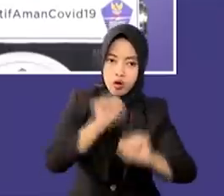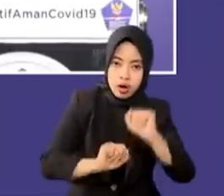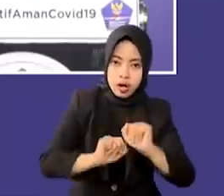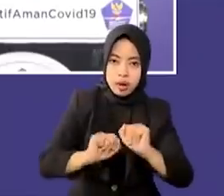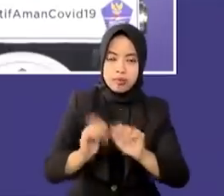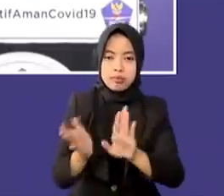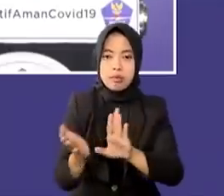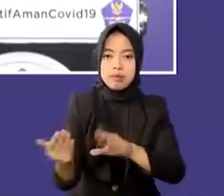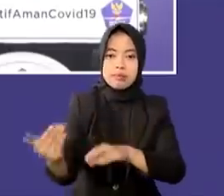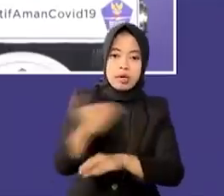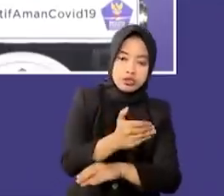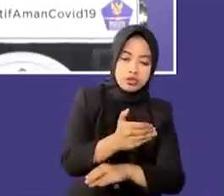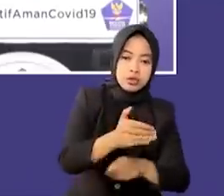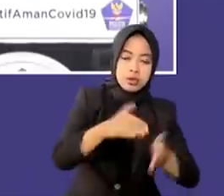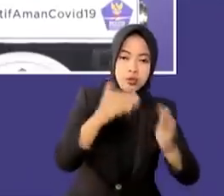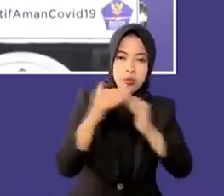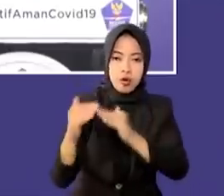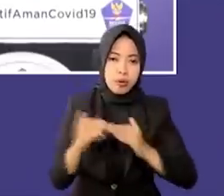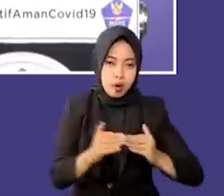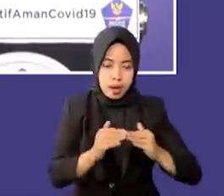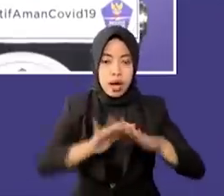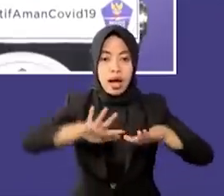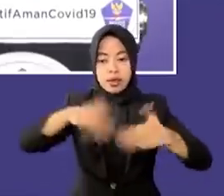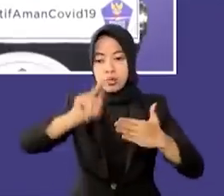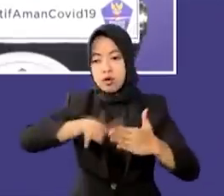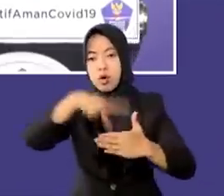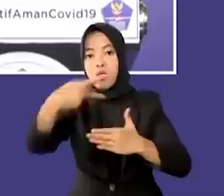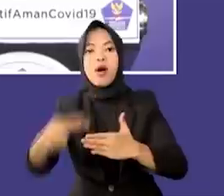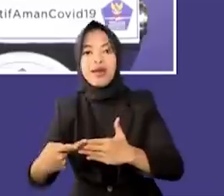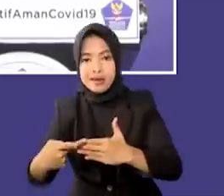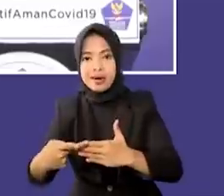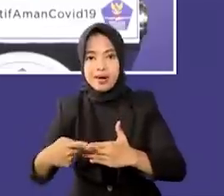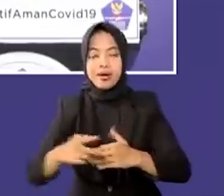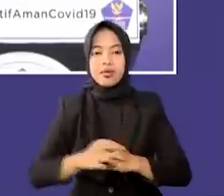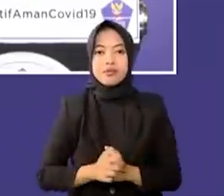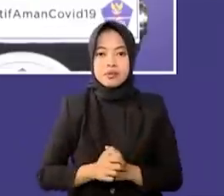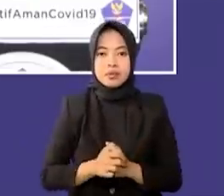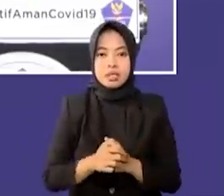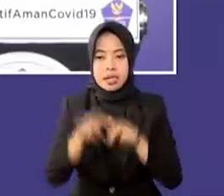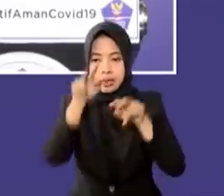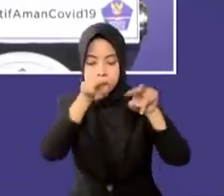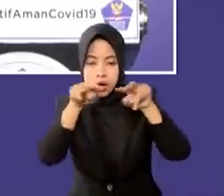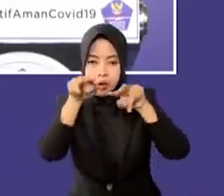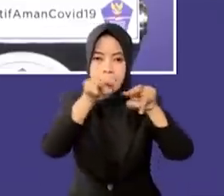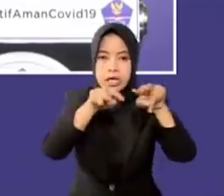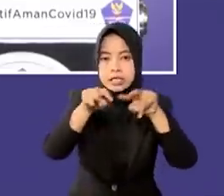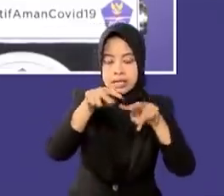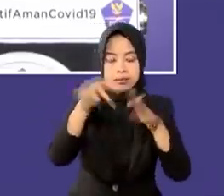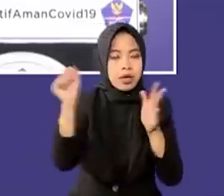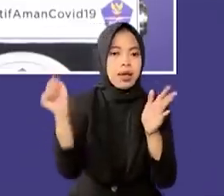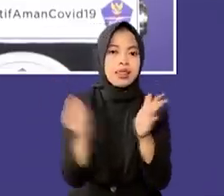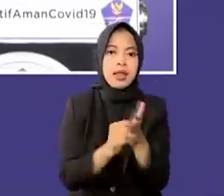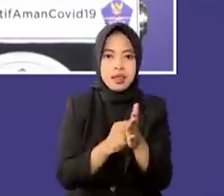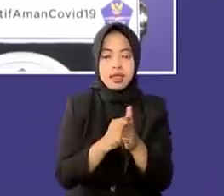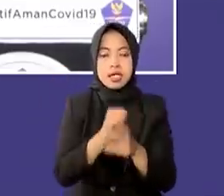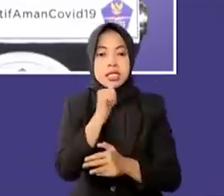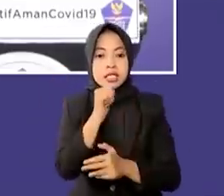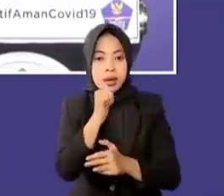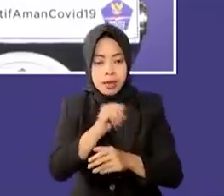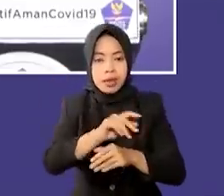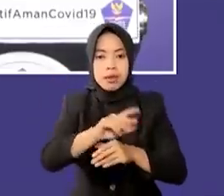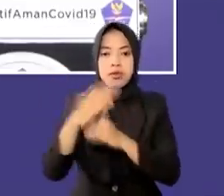baik masuk ke dalam Kompleks ataupun keluar dari Kompleks pengawasan ini dilakukan secara ketat oleh